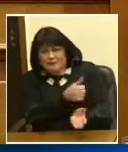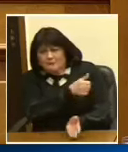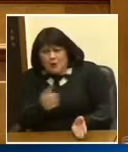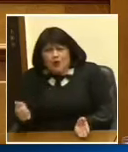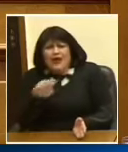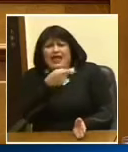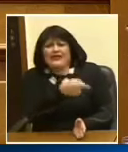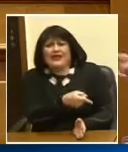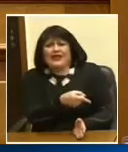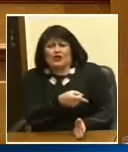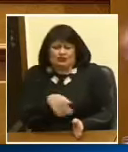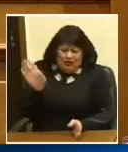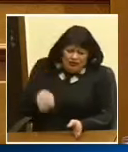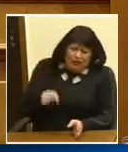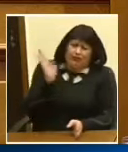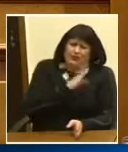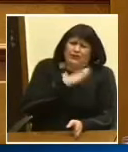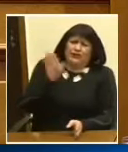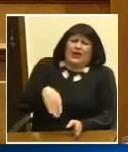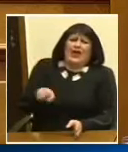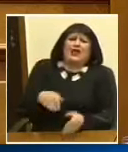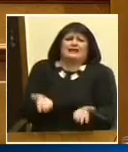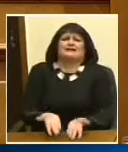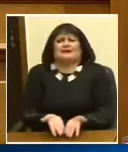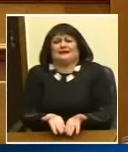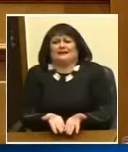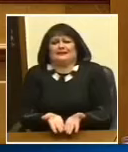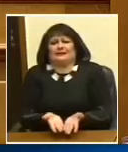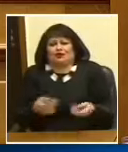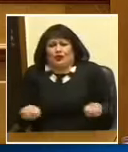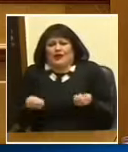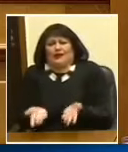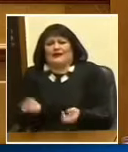ο άνθρωπος που εξευτέλισε την έννοια του δημοψηφίσματος.